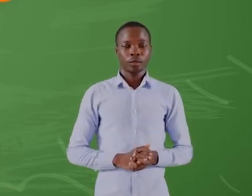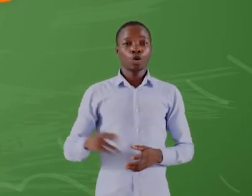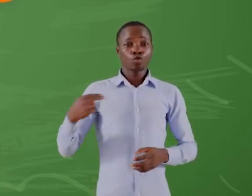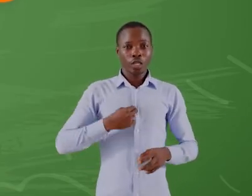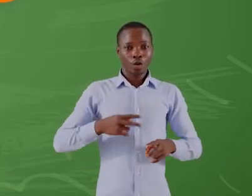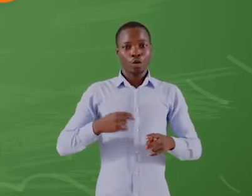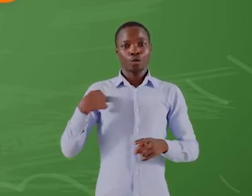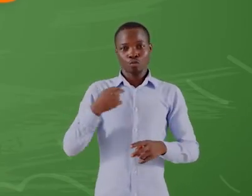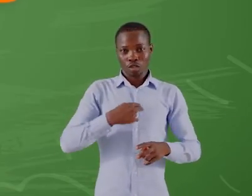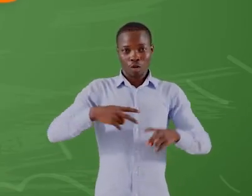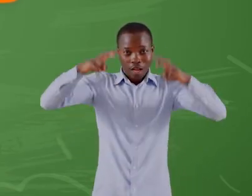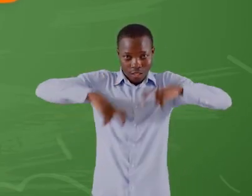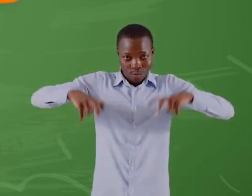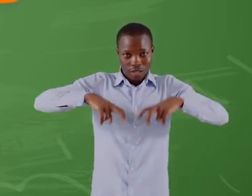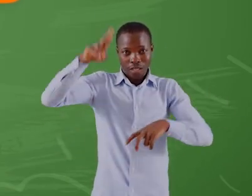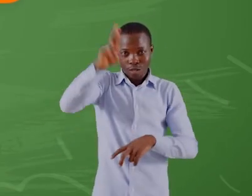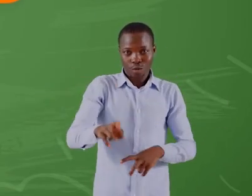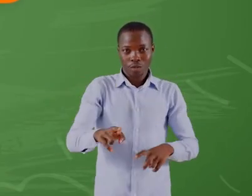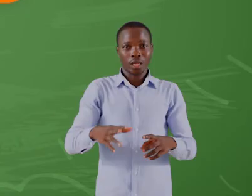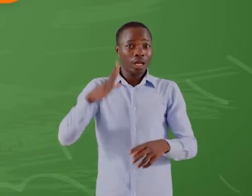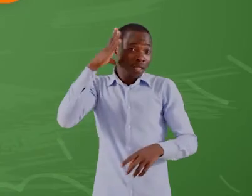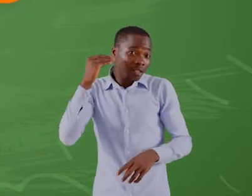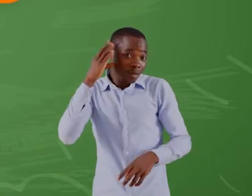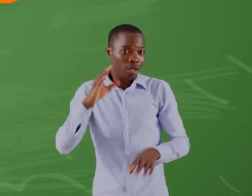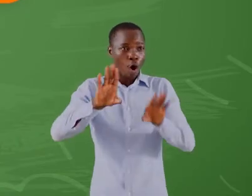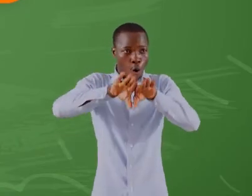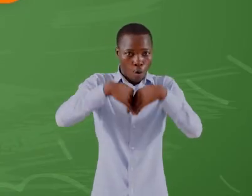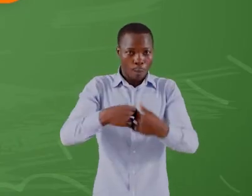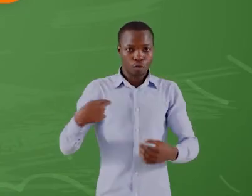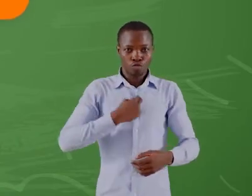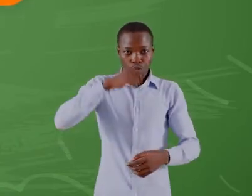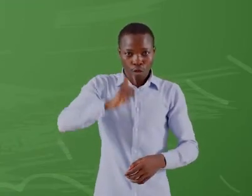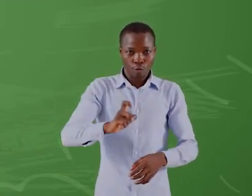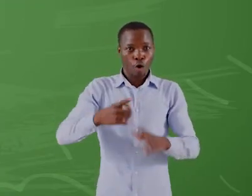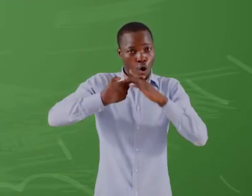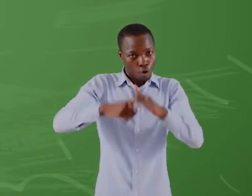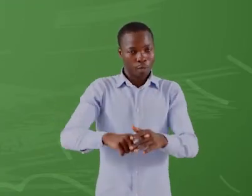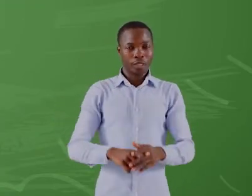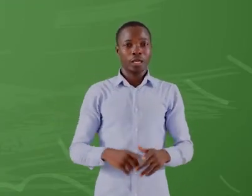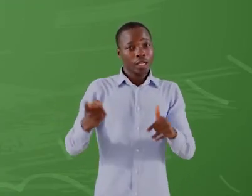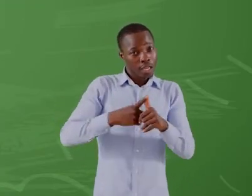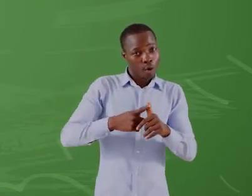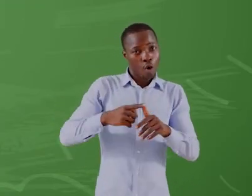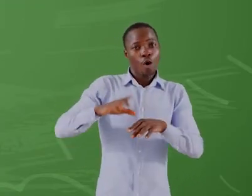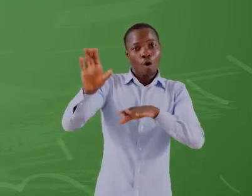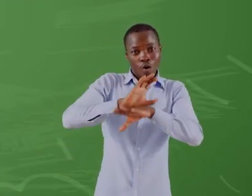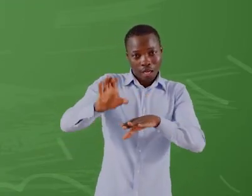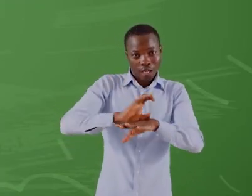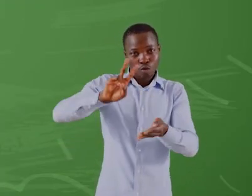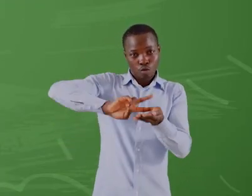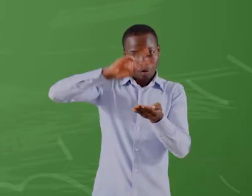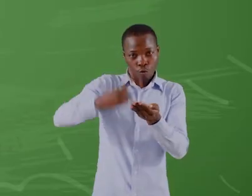exploiter à nouveau des résultats d'expérience. Mais comment nous devons procéder? On calcule le